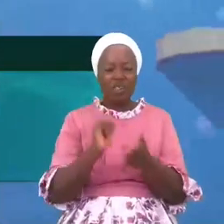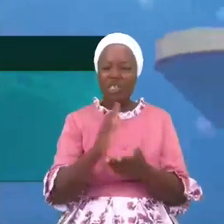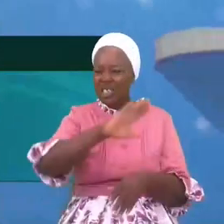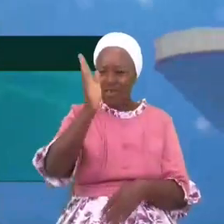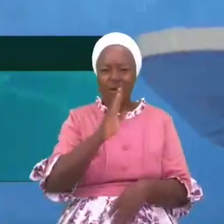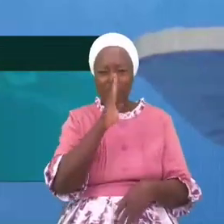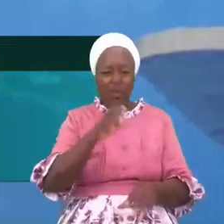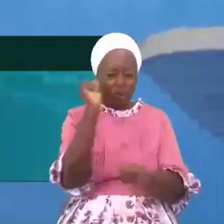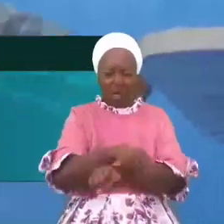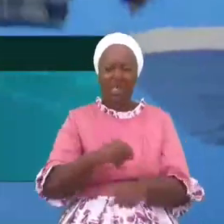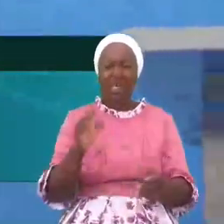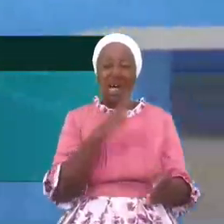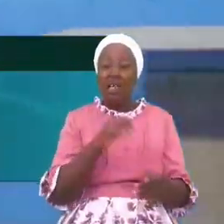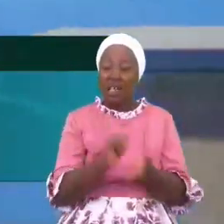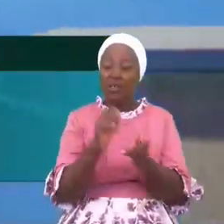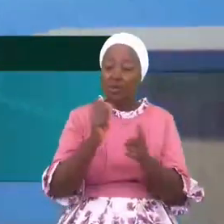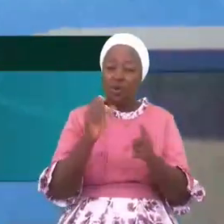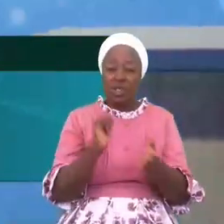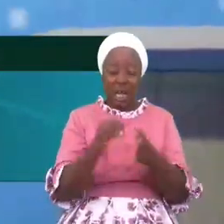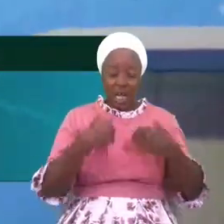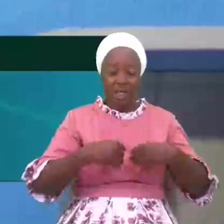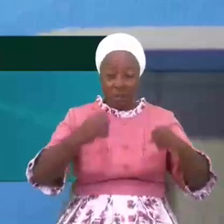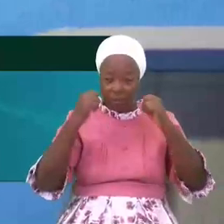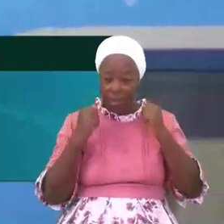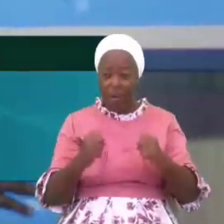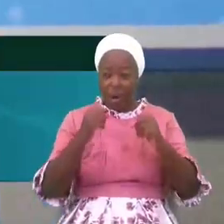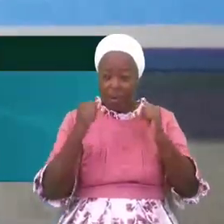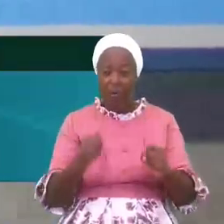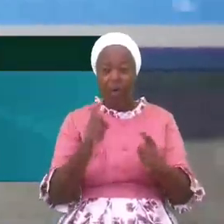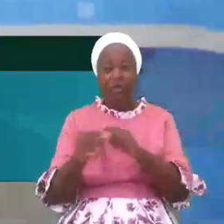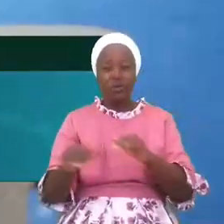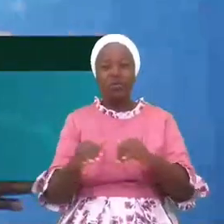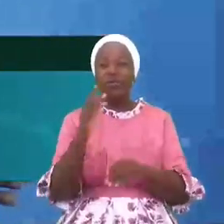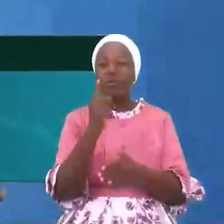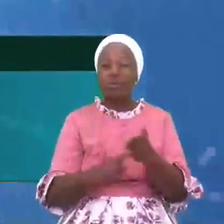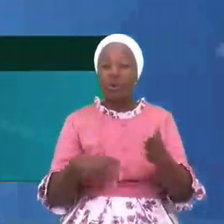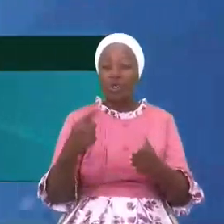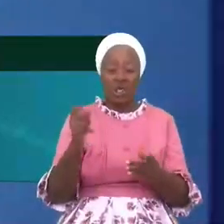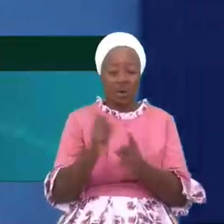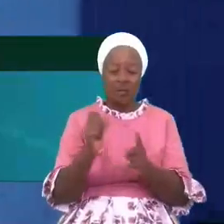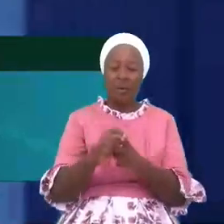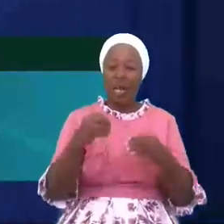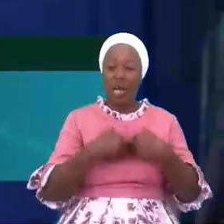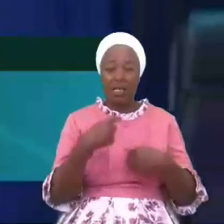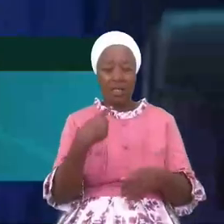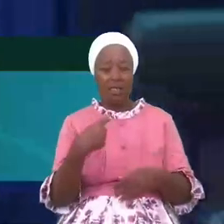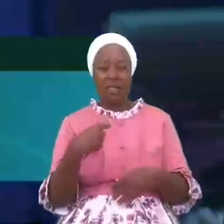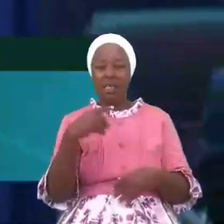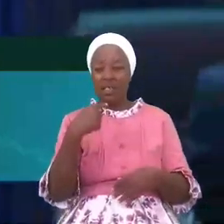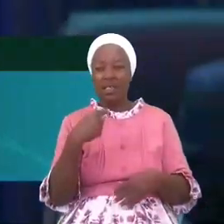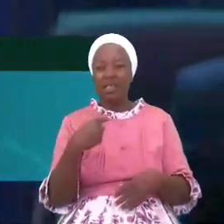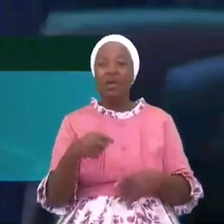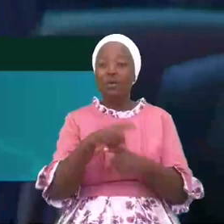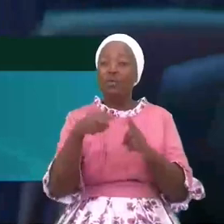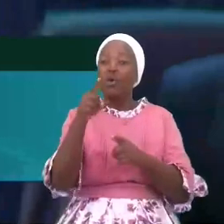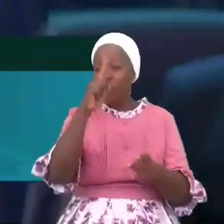invincible, la parole qui a la puissance, puissance de faire ce que la prédication a dit.